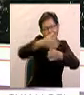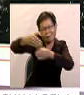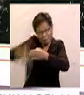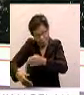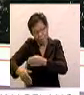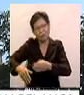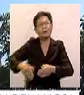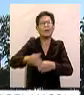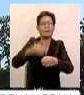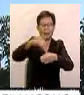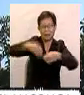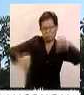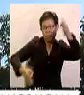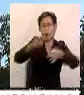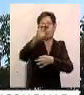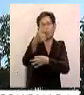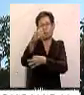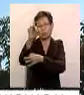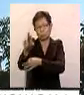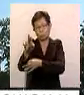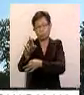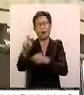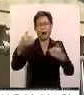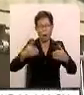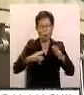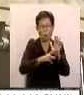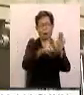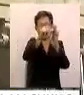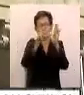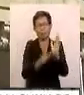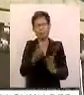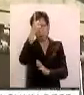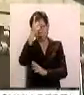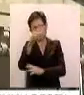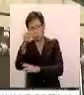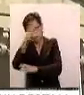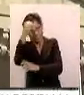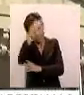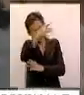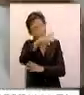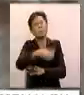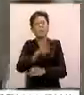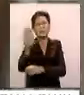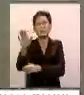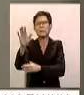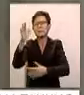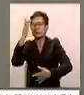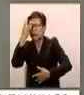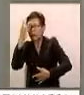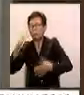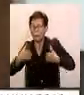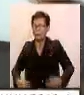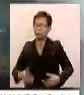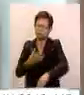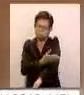Dalam prosiding Jumaat lepas, Roger Ng yang diwakili peguam Datuk Tan Hock Chuan memberitahu mahkamah kesihatan anak guamnya telah